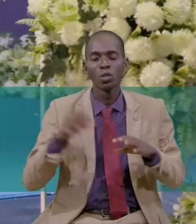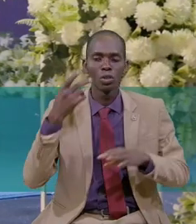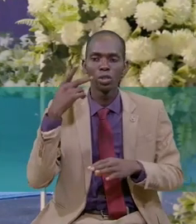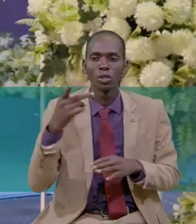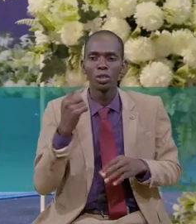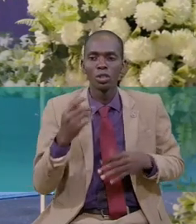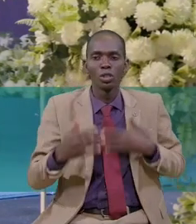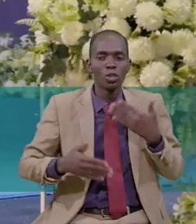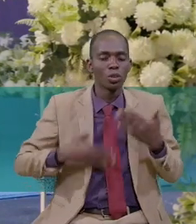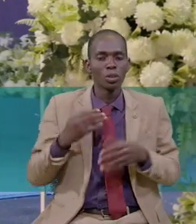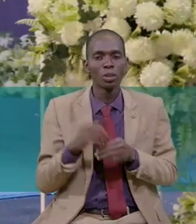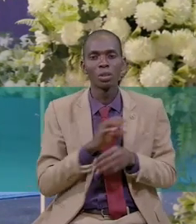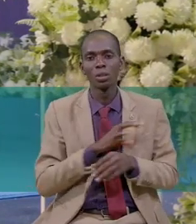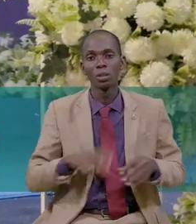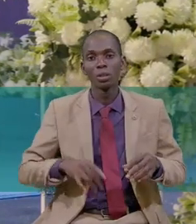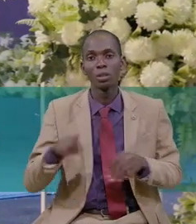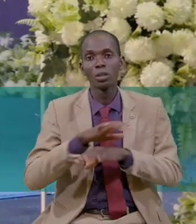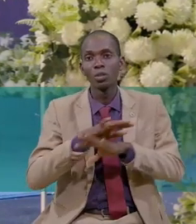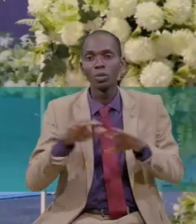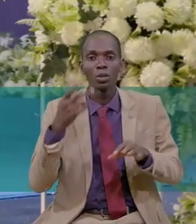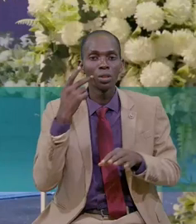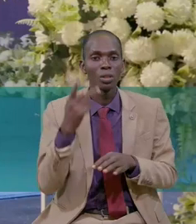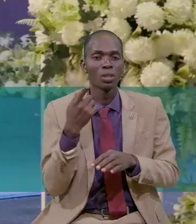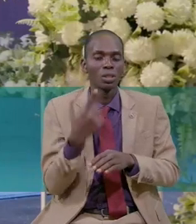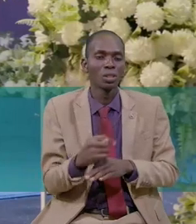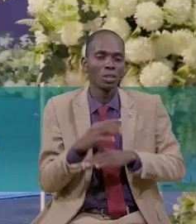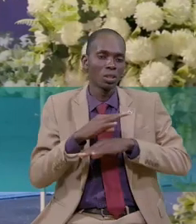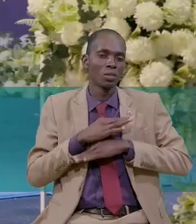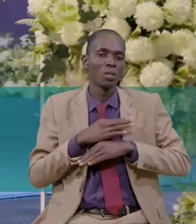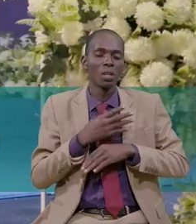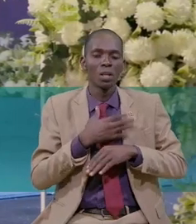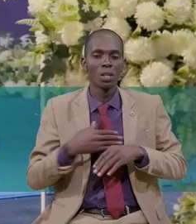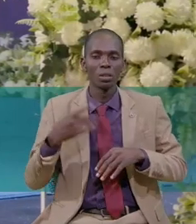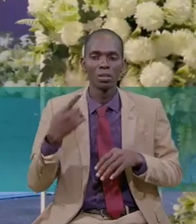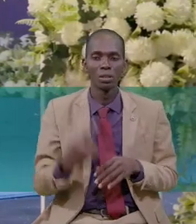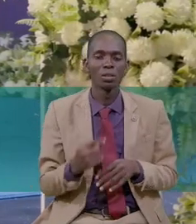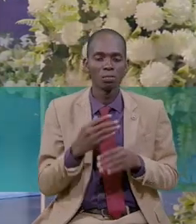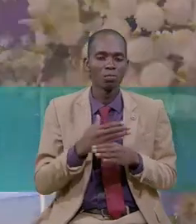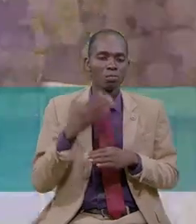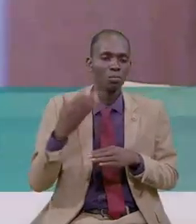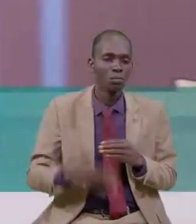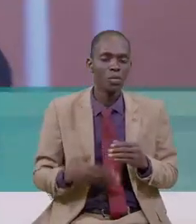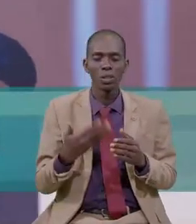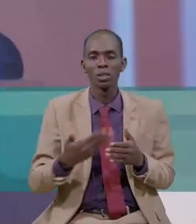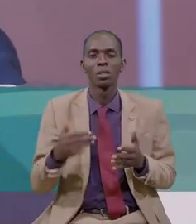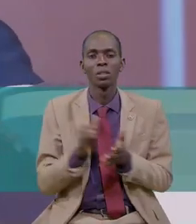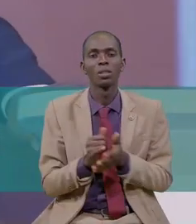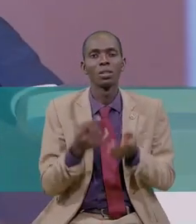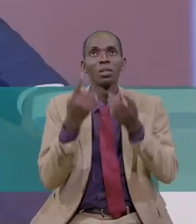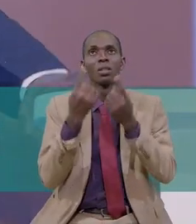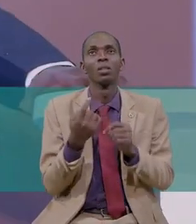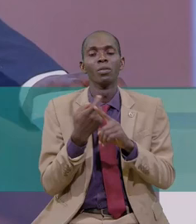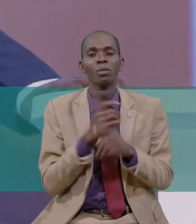ne voient pas la satisfaction et la plénitude qui viennent de Christ. Et